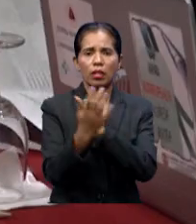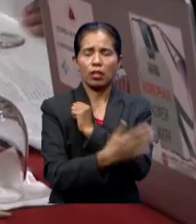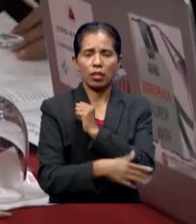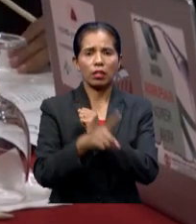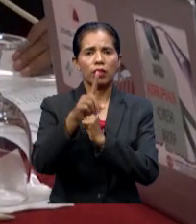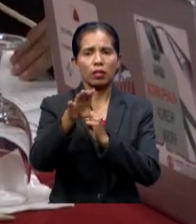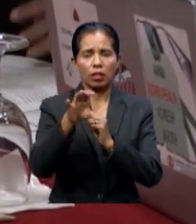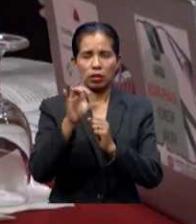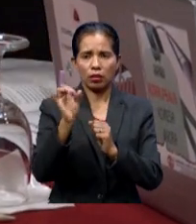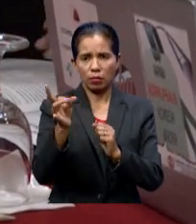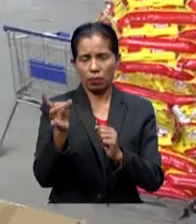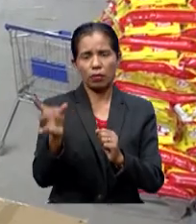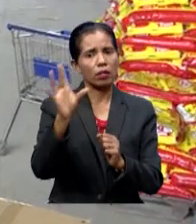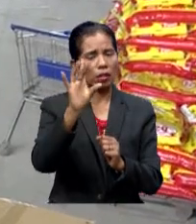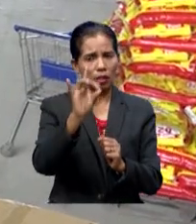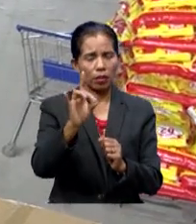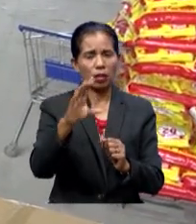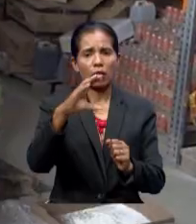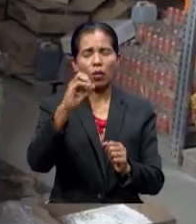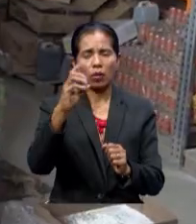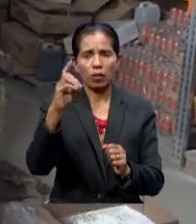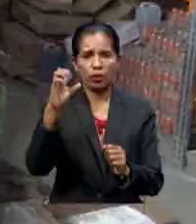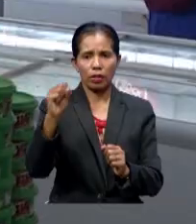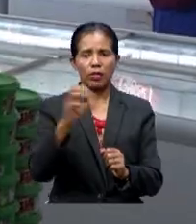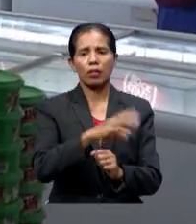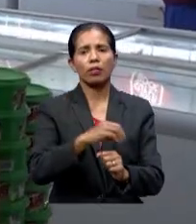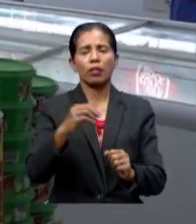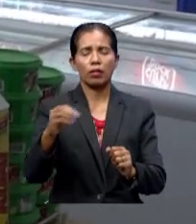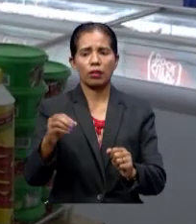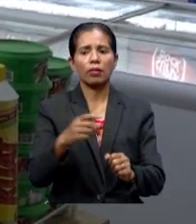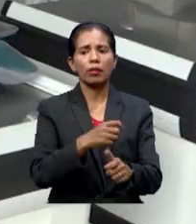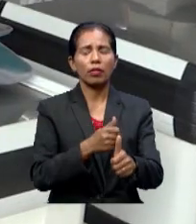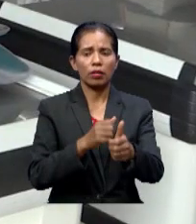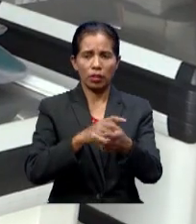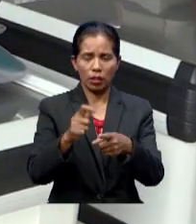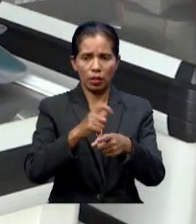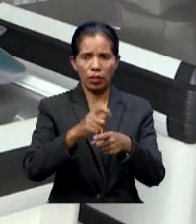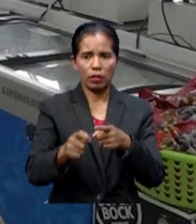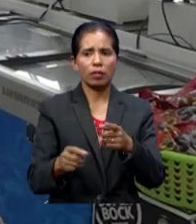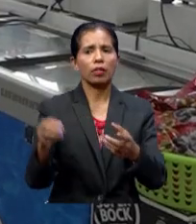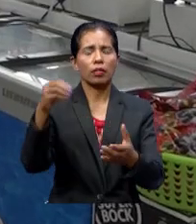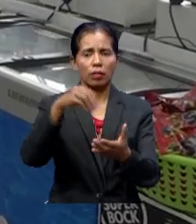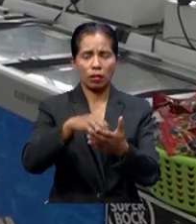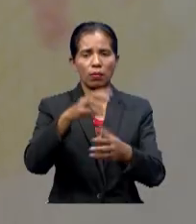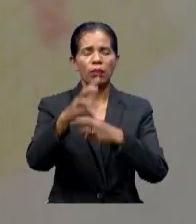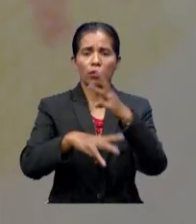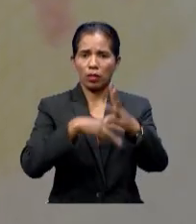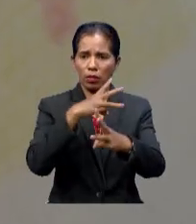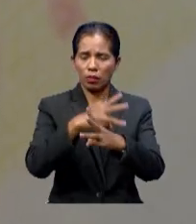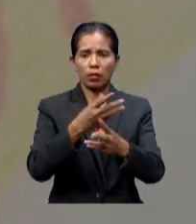ida walu nulu resingwalu. Codex hanesen koleksaun ba padraun kodiku pratika nebe aceitável mundial ba